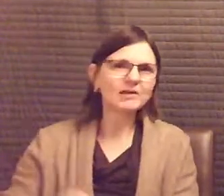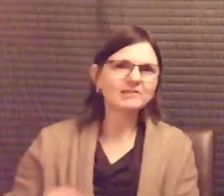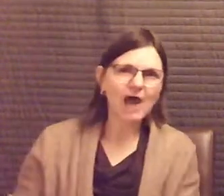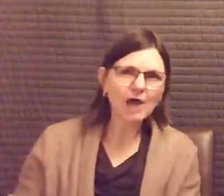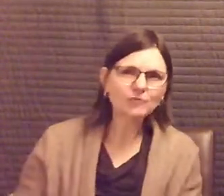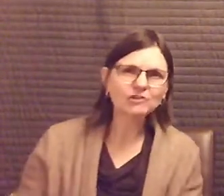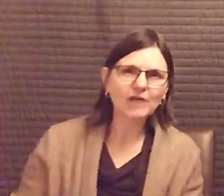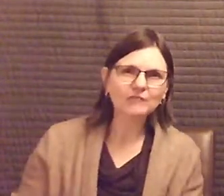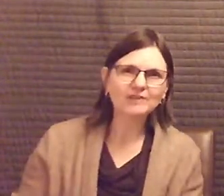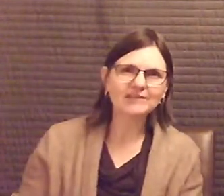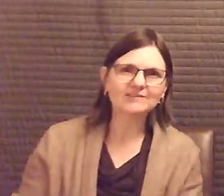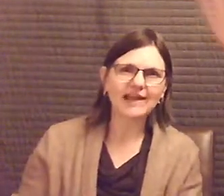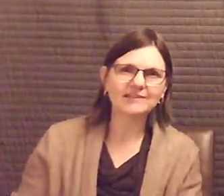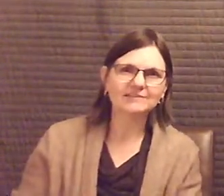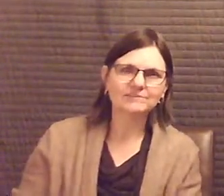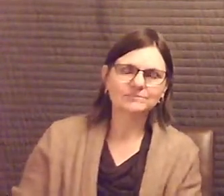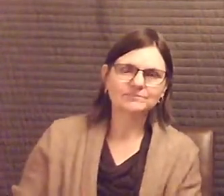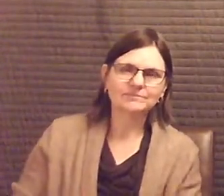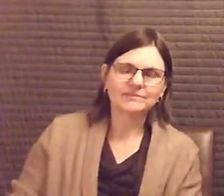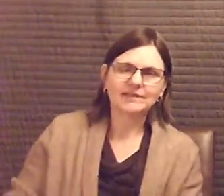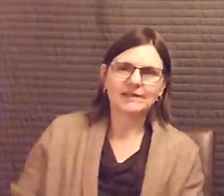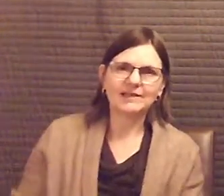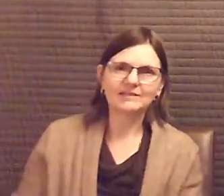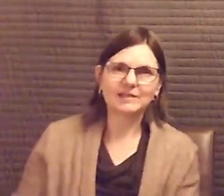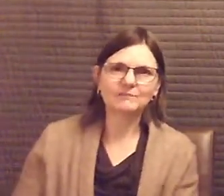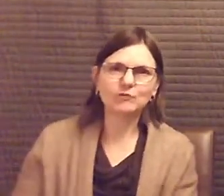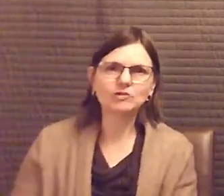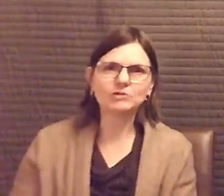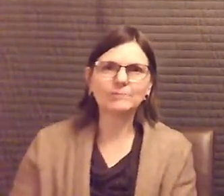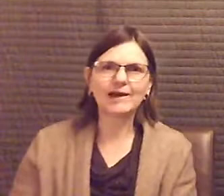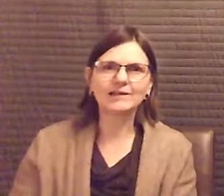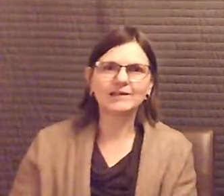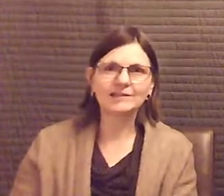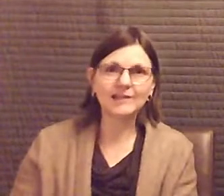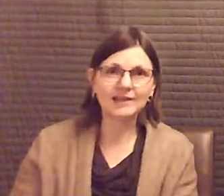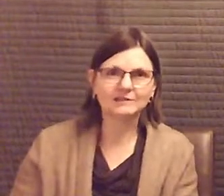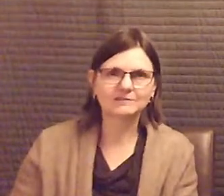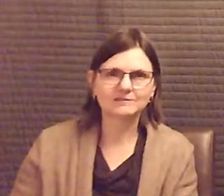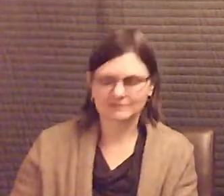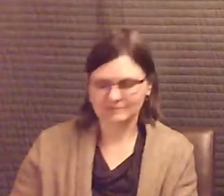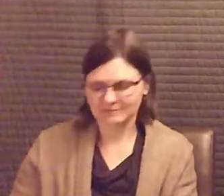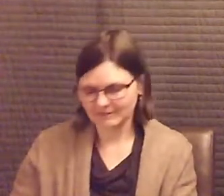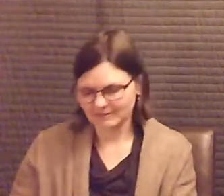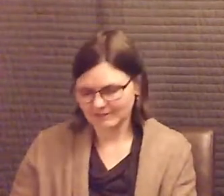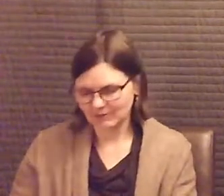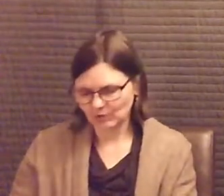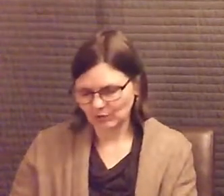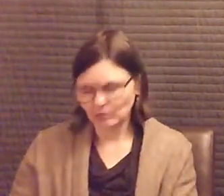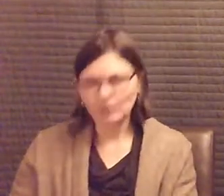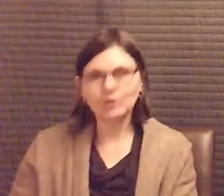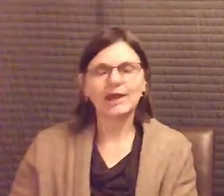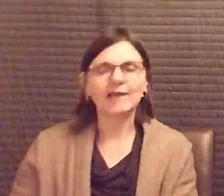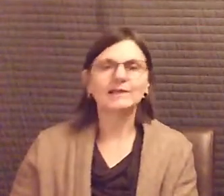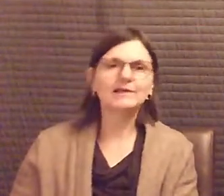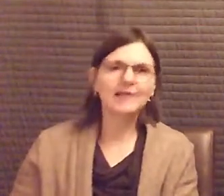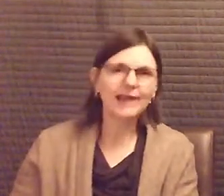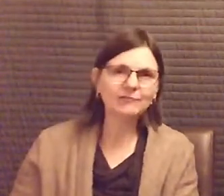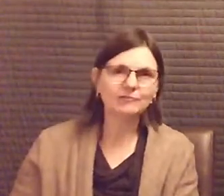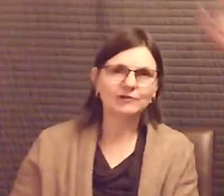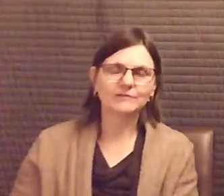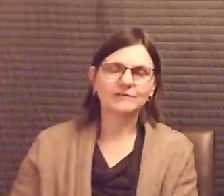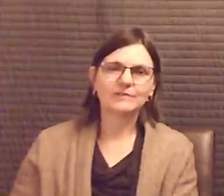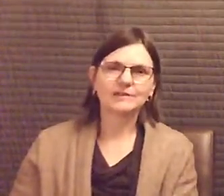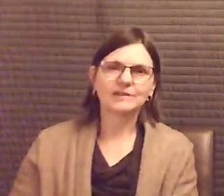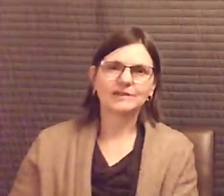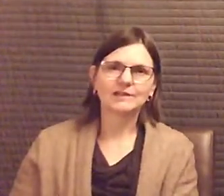en de duisternis zijn doel is marvelous we zijn wonderbaar liggende hij je live mijn hele leven